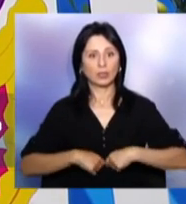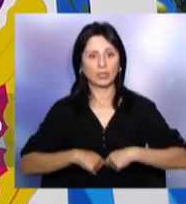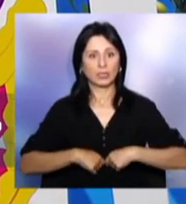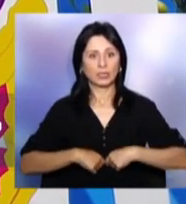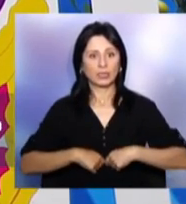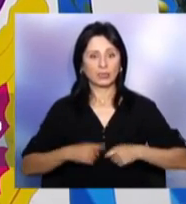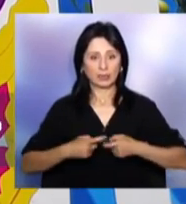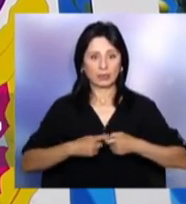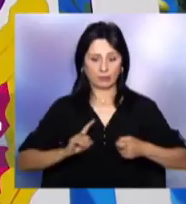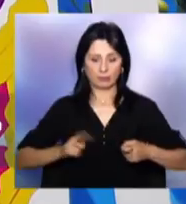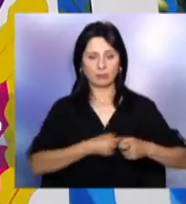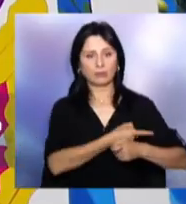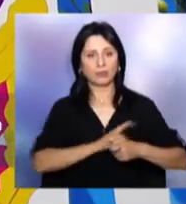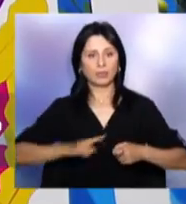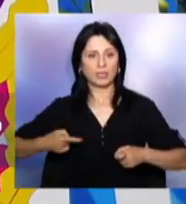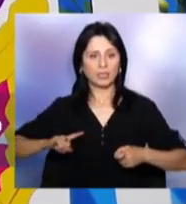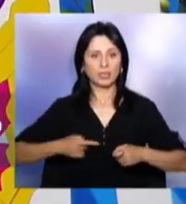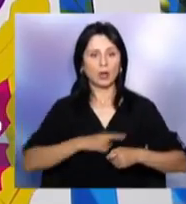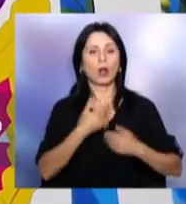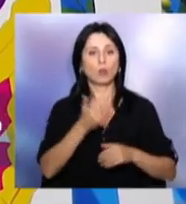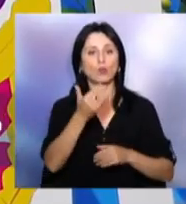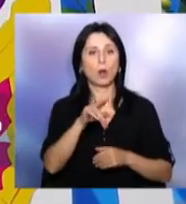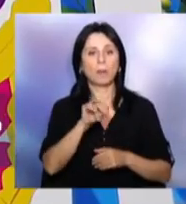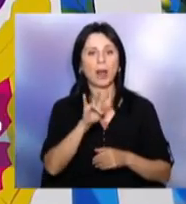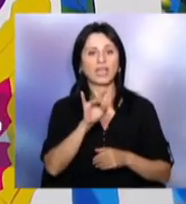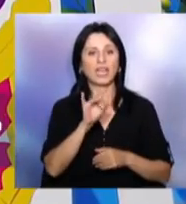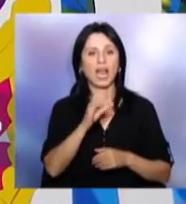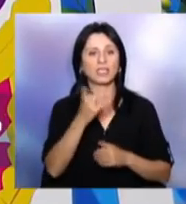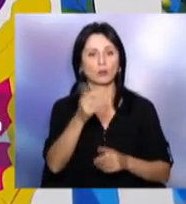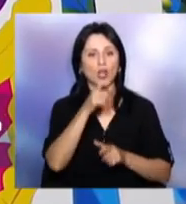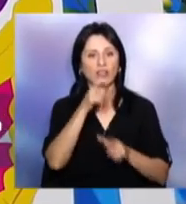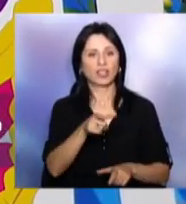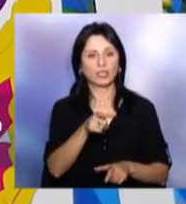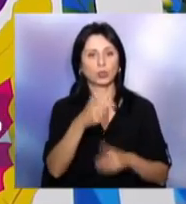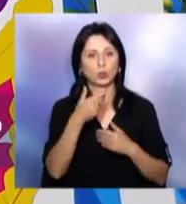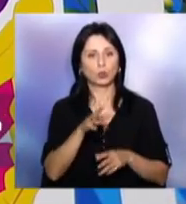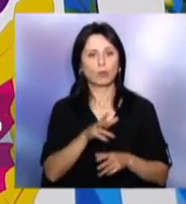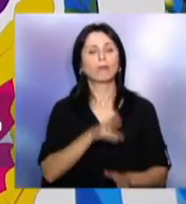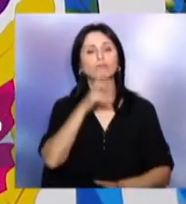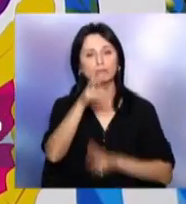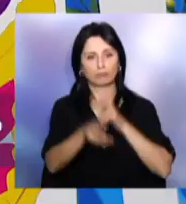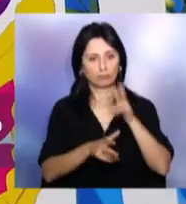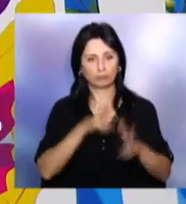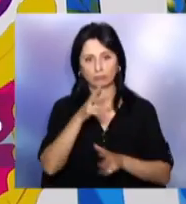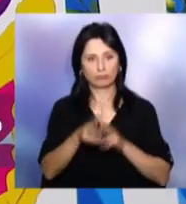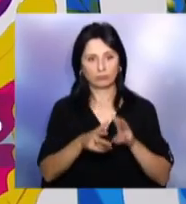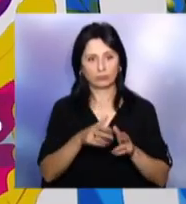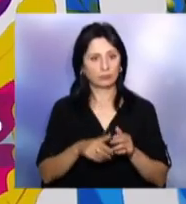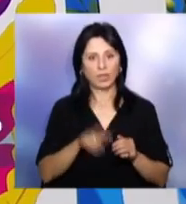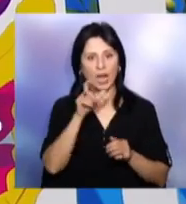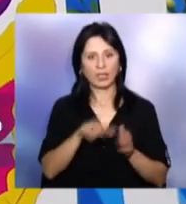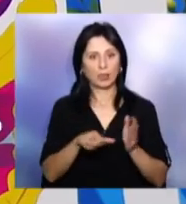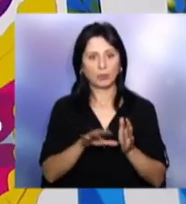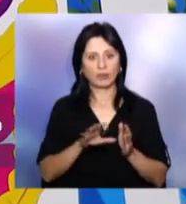მოძრაობს გასწვრივად, აი ესე სარტყლისებურად, ასე ქვია ამას, მას ახლავს ღებინება, რომელიც ჩვებას არ აძლევს